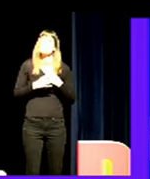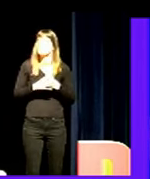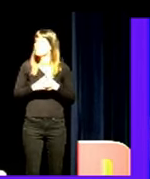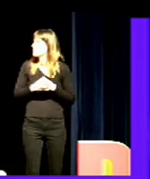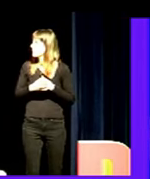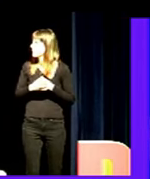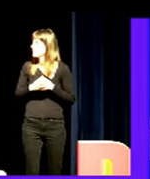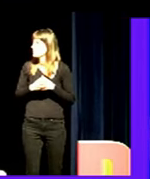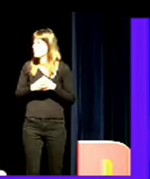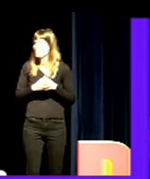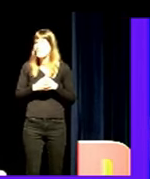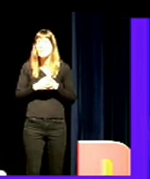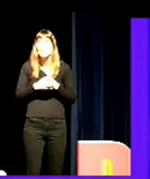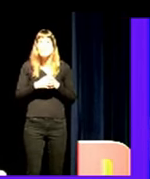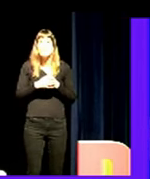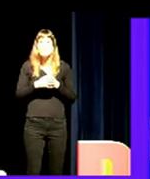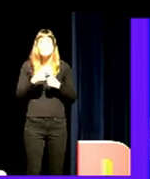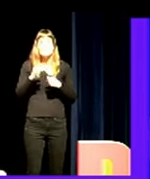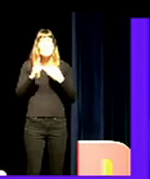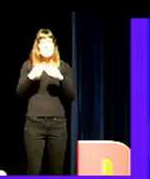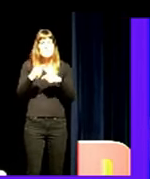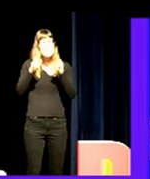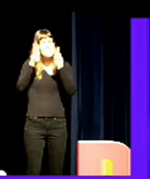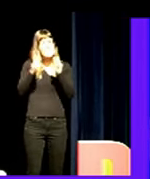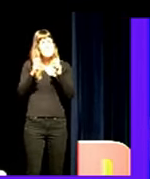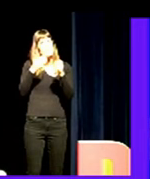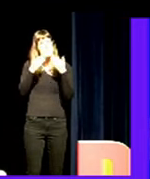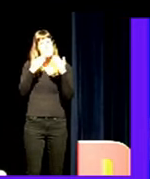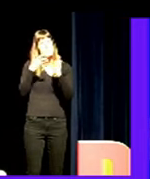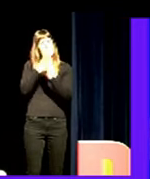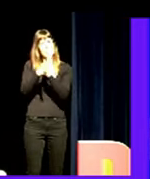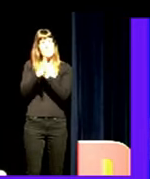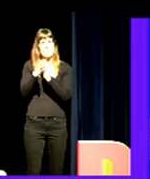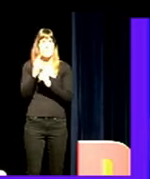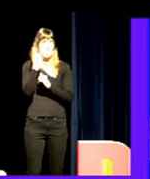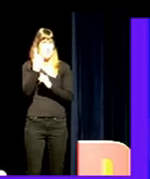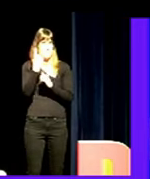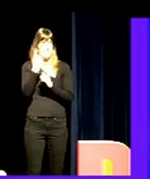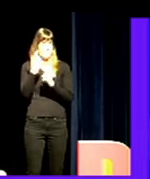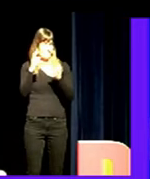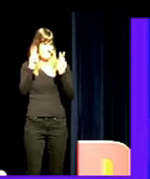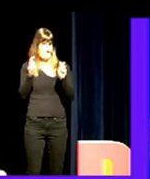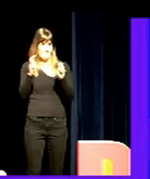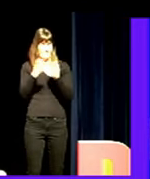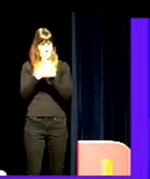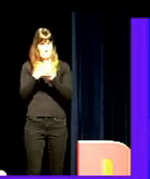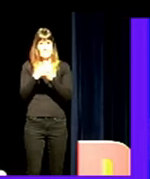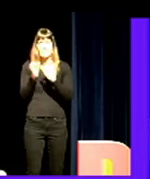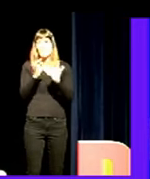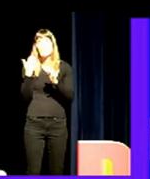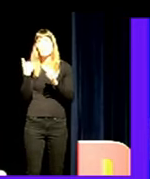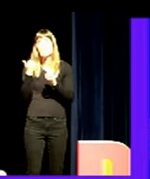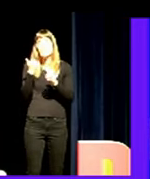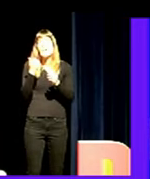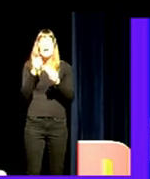Zer aipatu aldezaket, zer komentatu aldezaket, honi buruz, bain bat ez ere nahi dudana da, eta horrez egetik eta esan diote du eskatu dio zaldi bizkabat